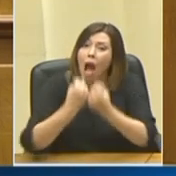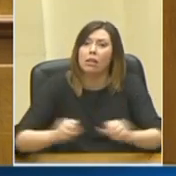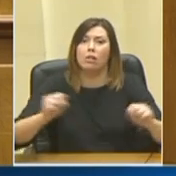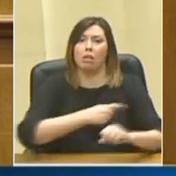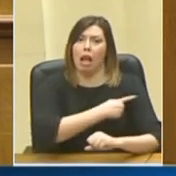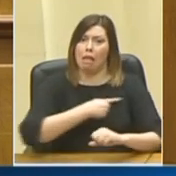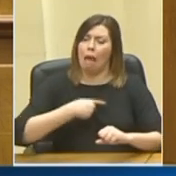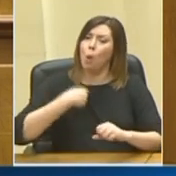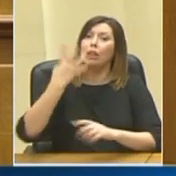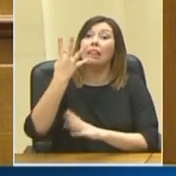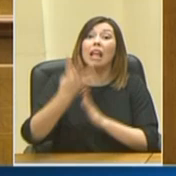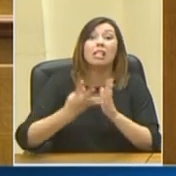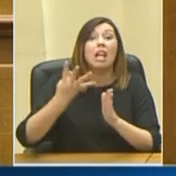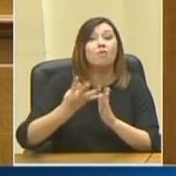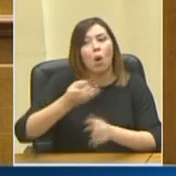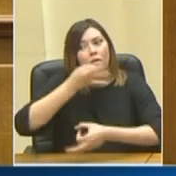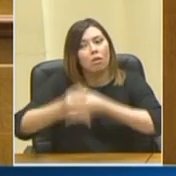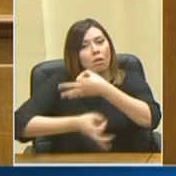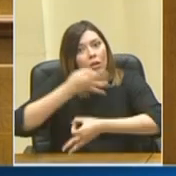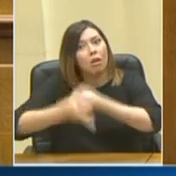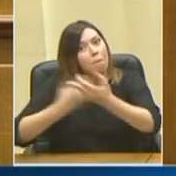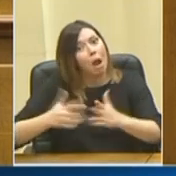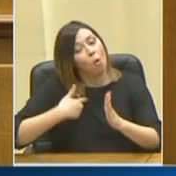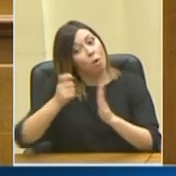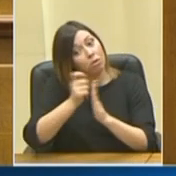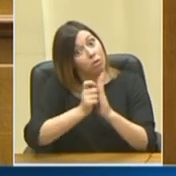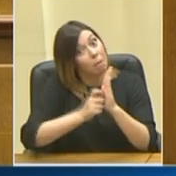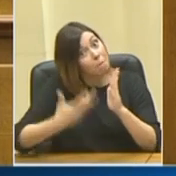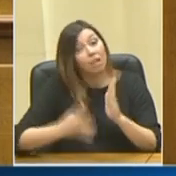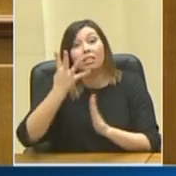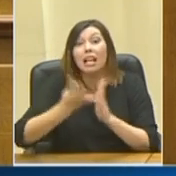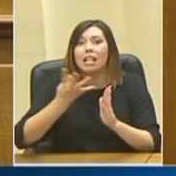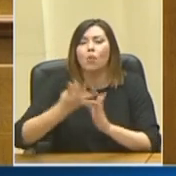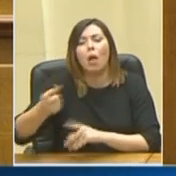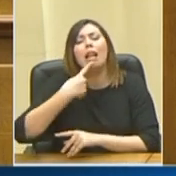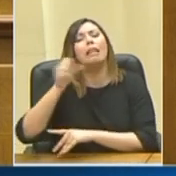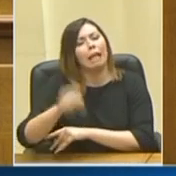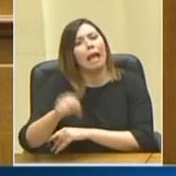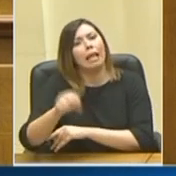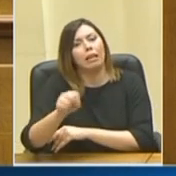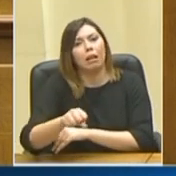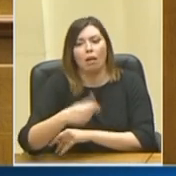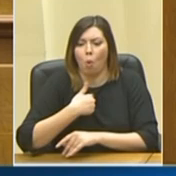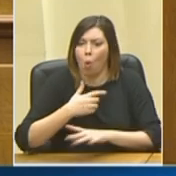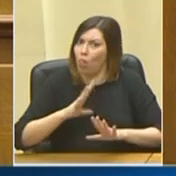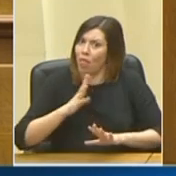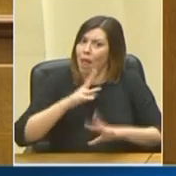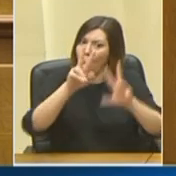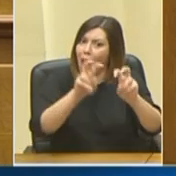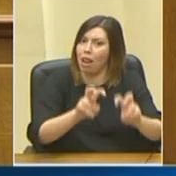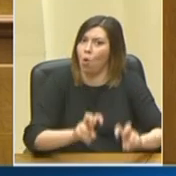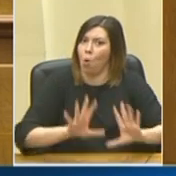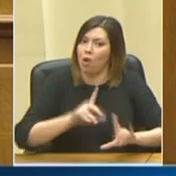περίπου 4 φορές, τις έχω ζημιώσει. Ναι, θα ιδρύσουμε ανεξάρτητη αρχή. Δεν θέλω να ελέγξουμε τις εταιρείες